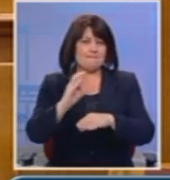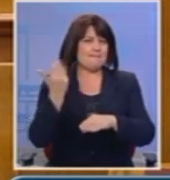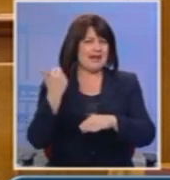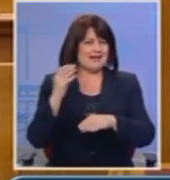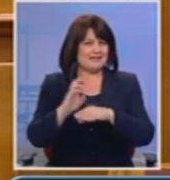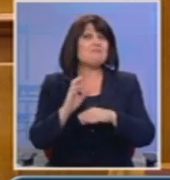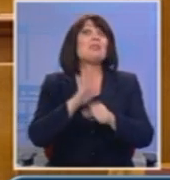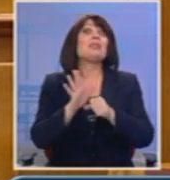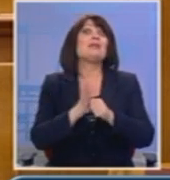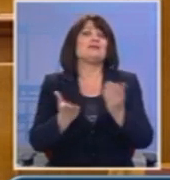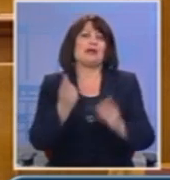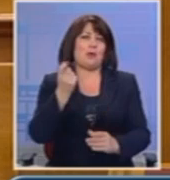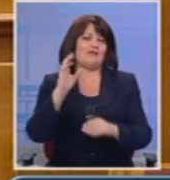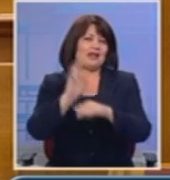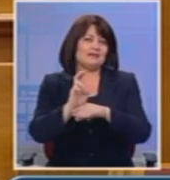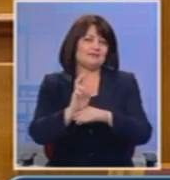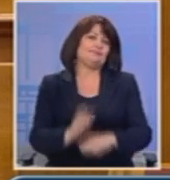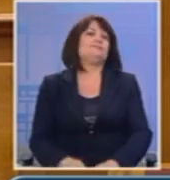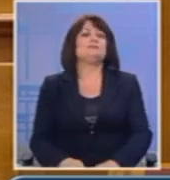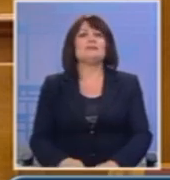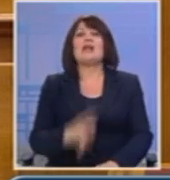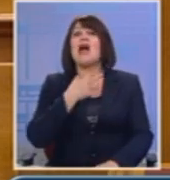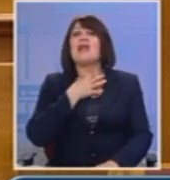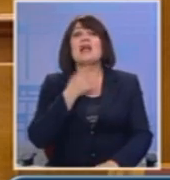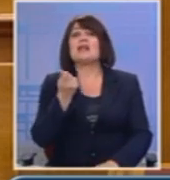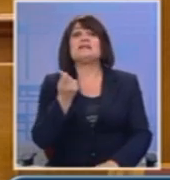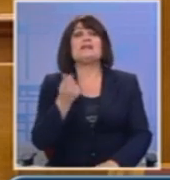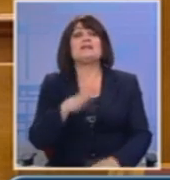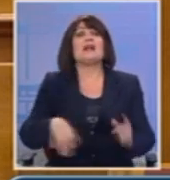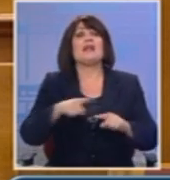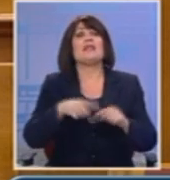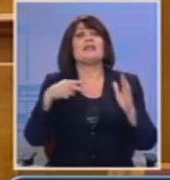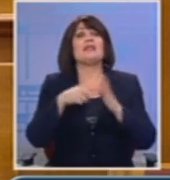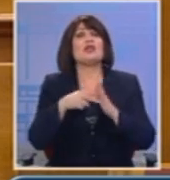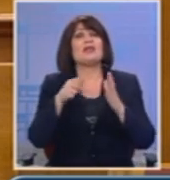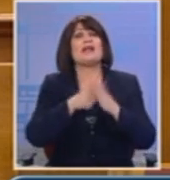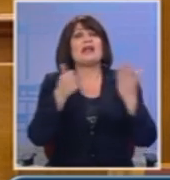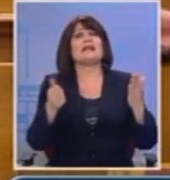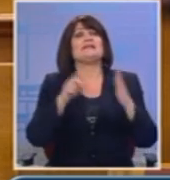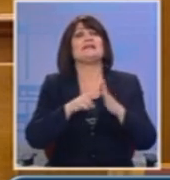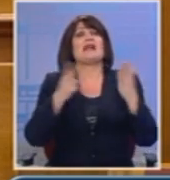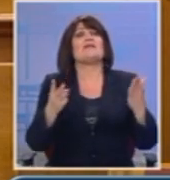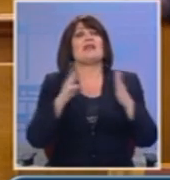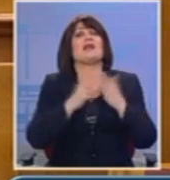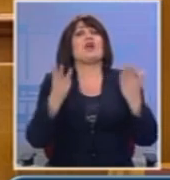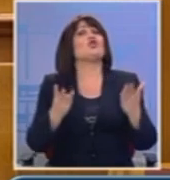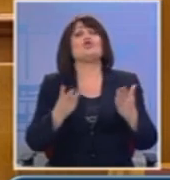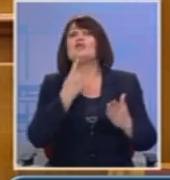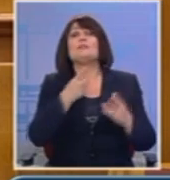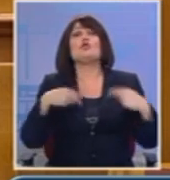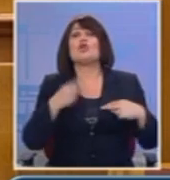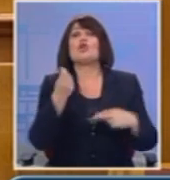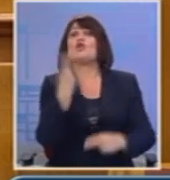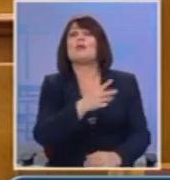2ο πόσες είναι οι χρηματοδοτικές ανάγκες της χώρας για το 2016-17 188 τι λέει το υπουργείο